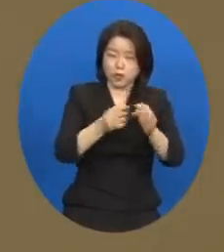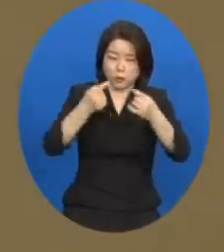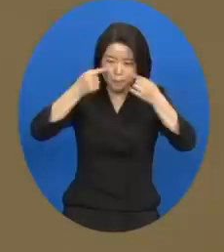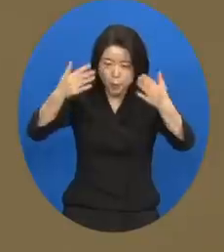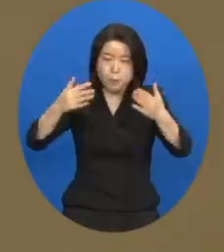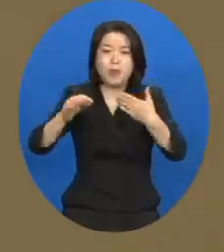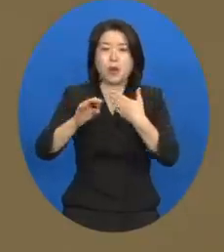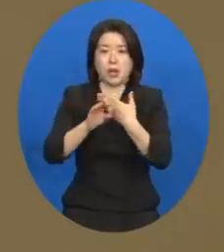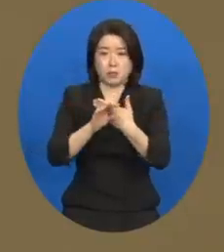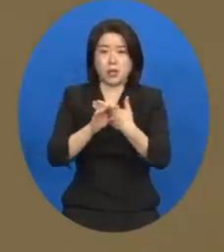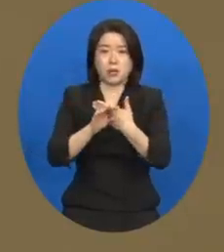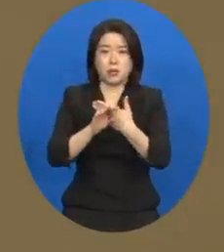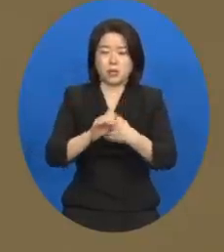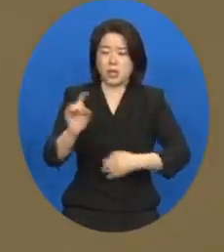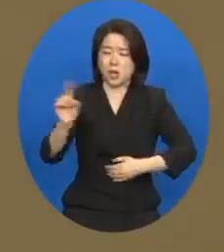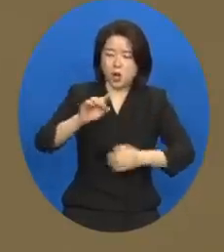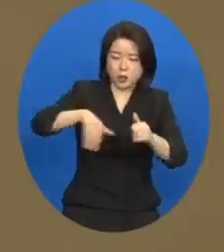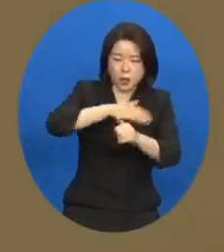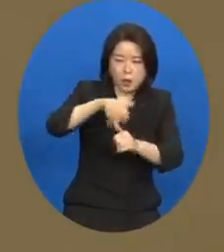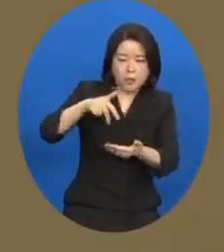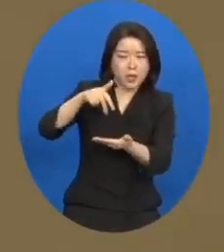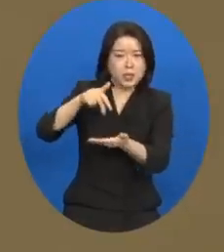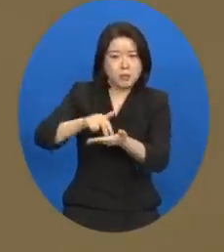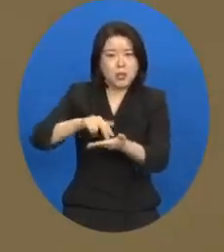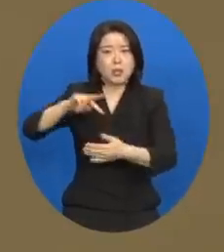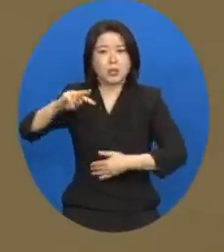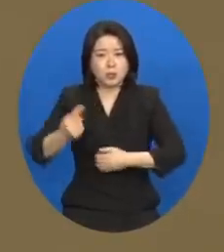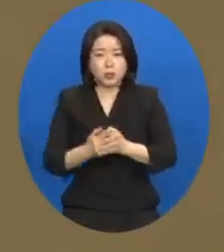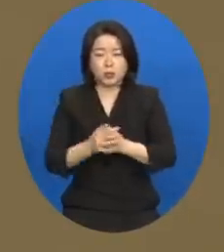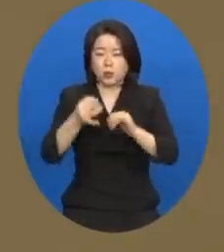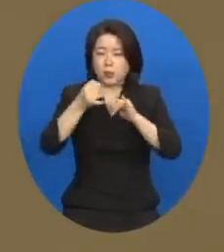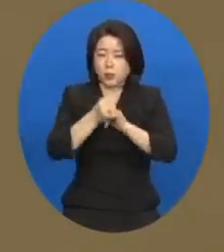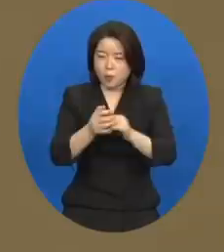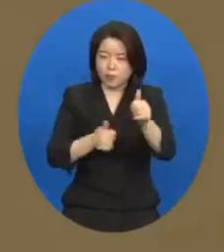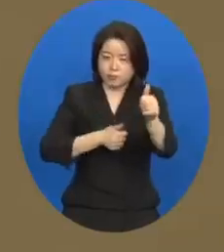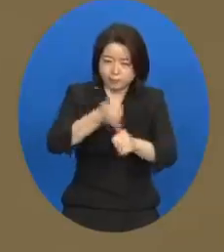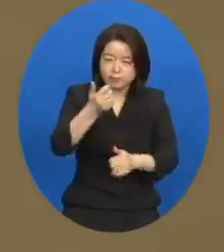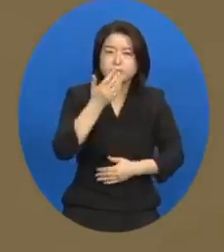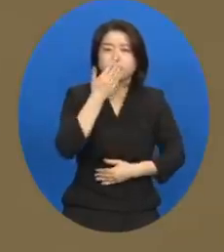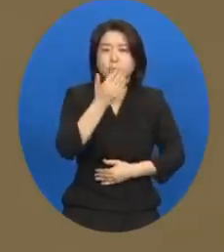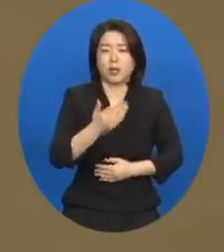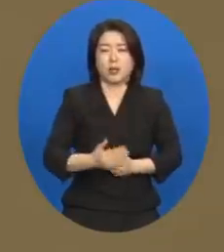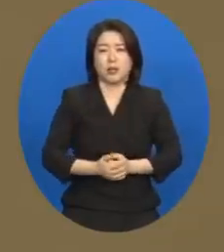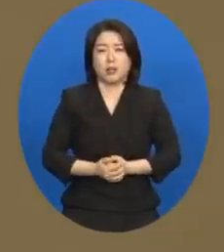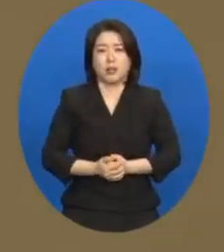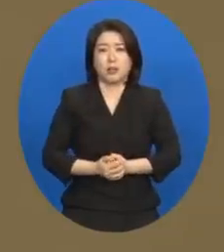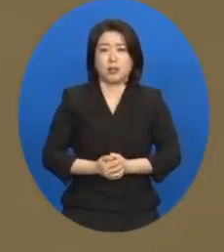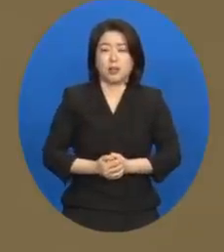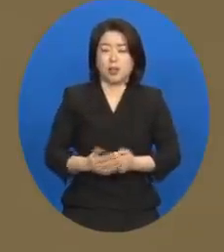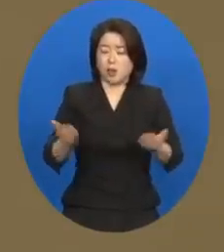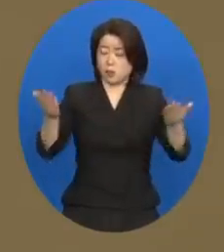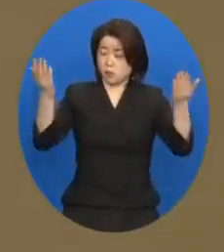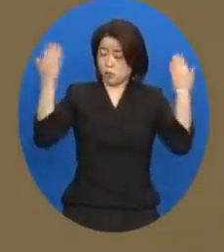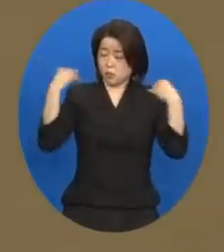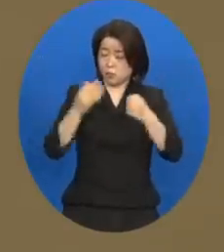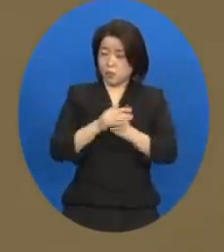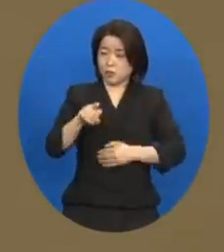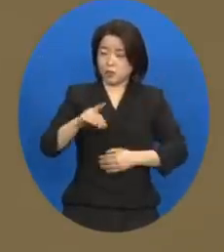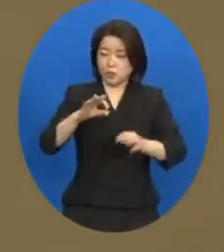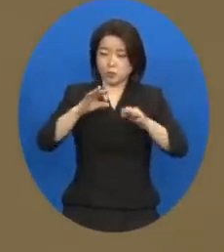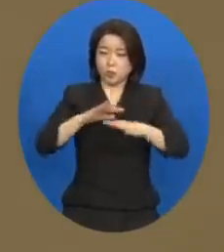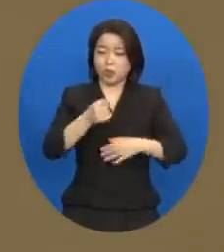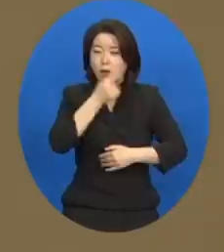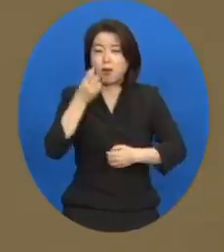분명해지면 어떤 형편과 처지에서도 반드시 이겨냅니다. 지나고 나면 그것이 놀라운